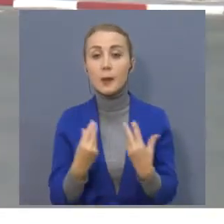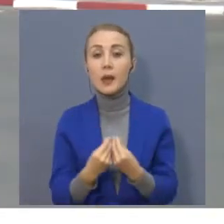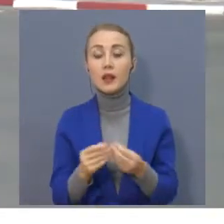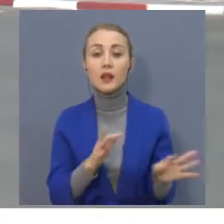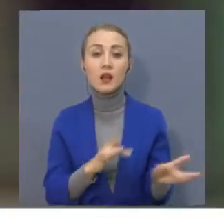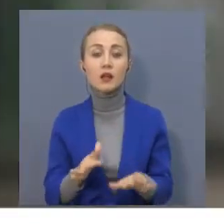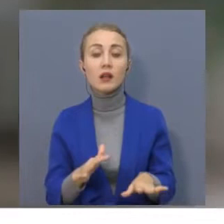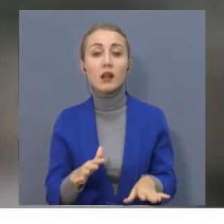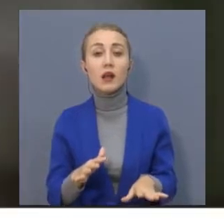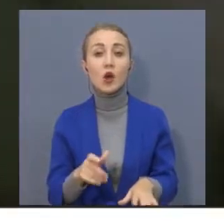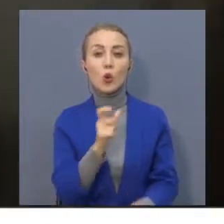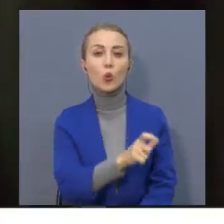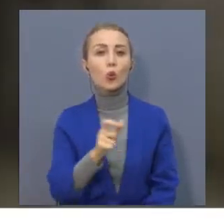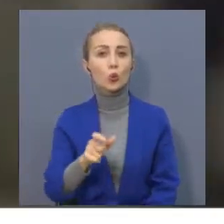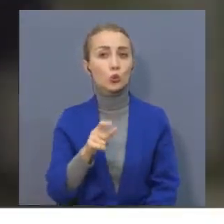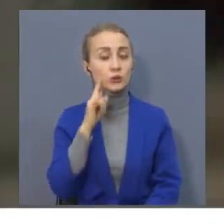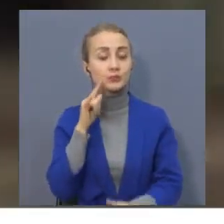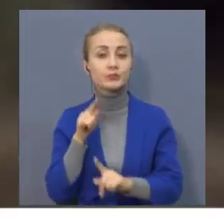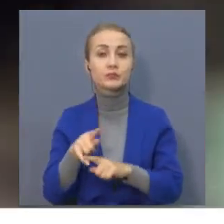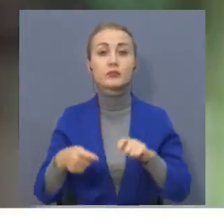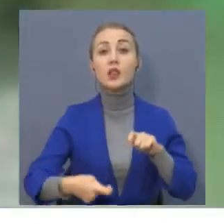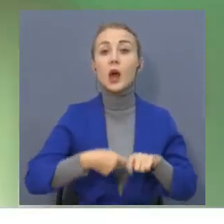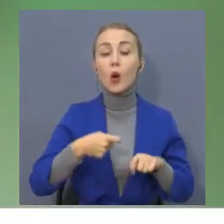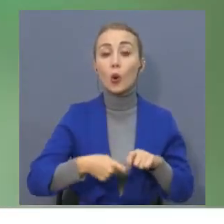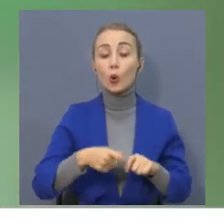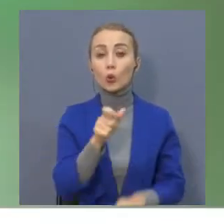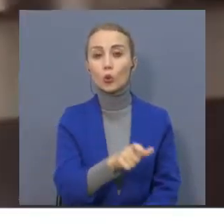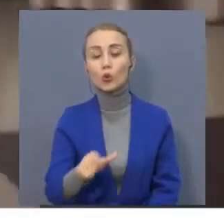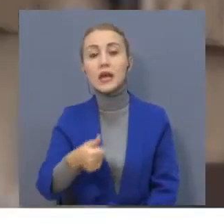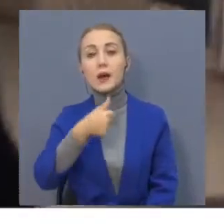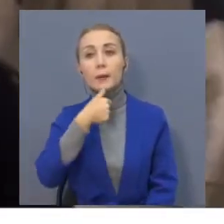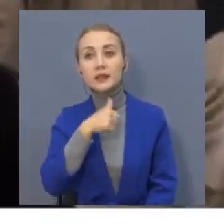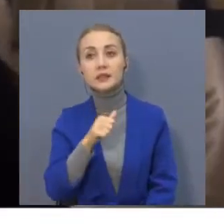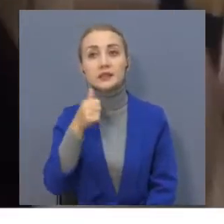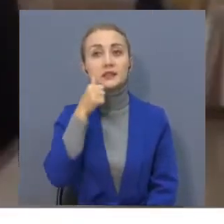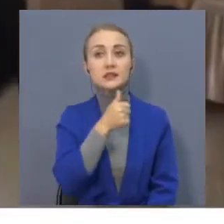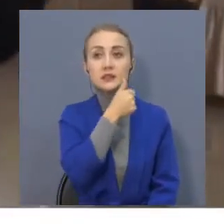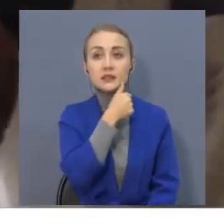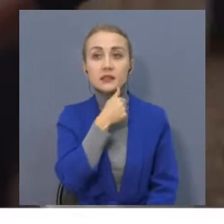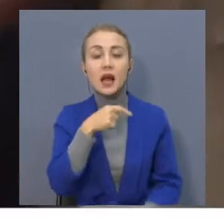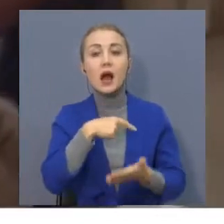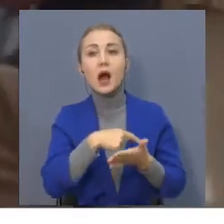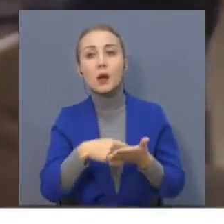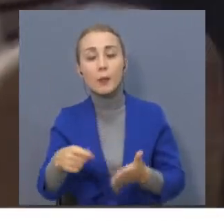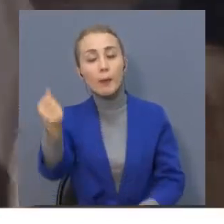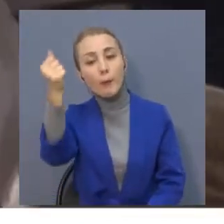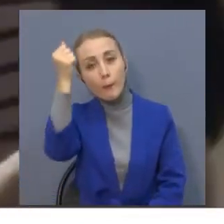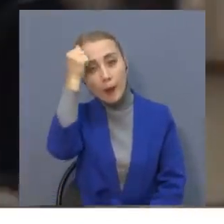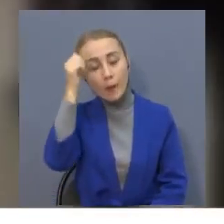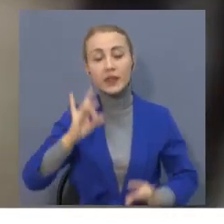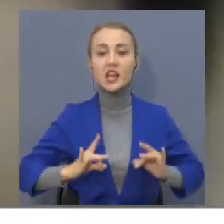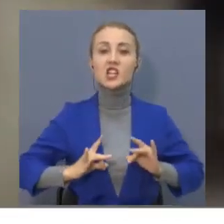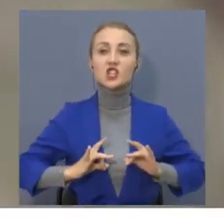бар. Кейбірі есте қаларлық салтанатты шараларды көпшілік ортада жасырын түрде атап өтуге тырысады. Көбіне келген қонақтардың